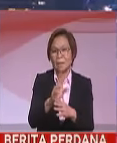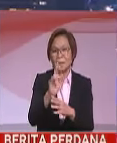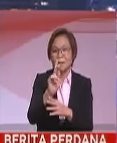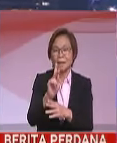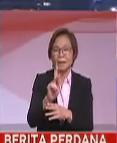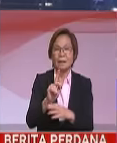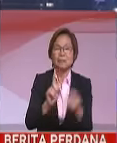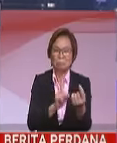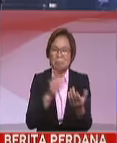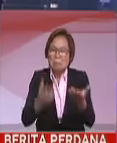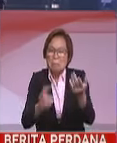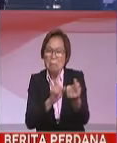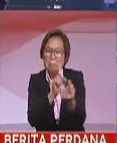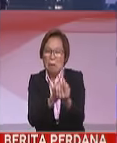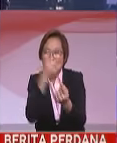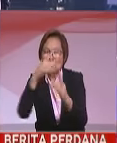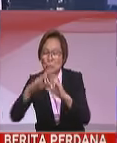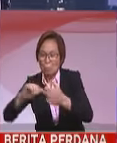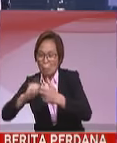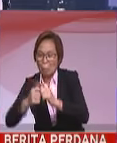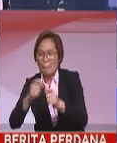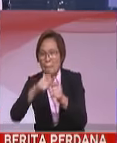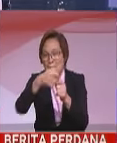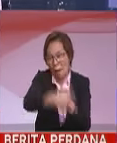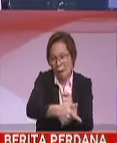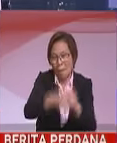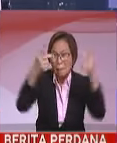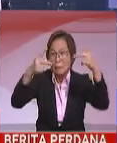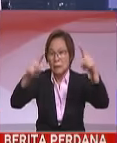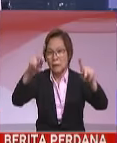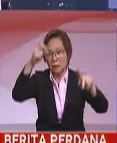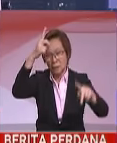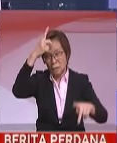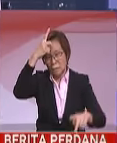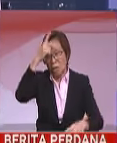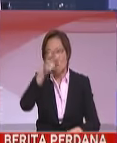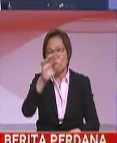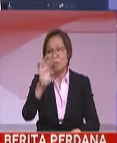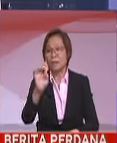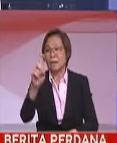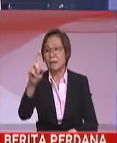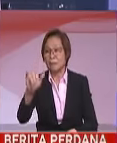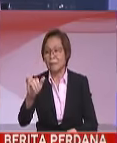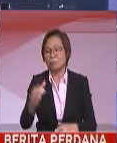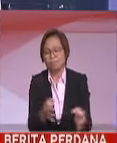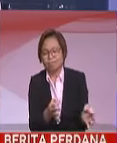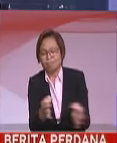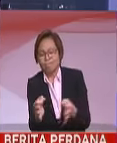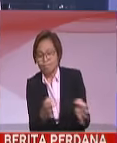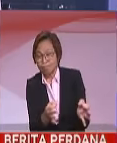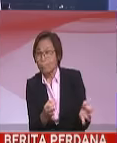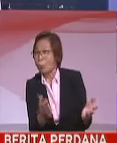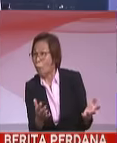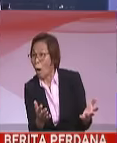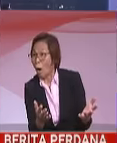satu pertemuan bagi menyelesaikan isu royalti. Presiden Dato' Freddy Fernandes menjelaskan ia